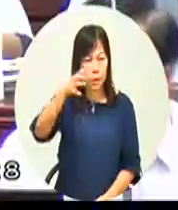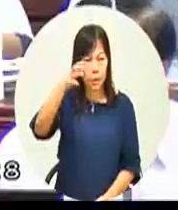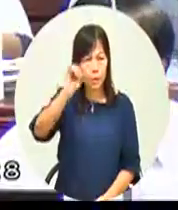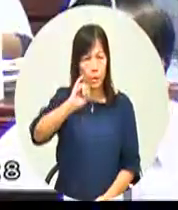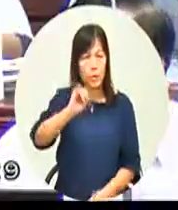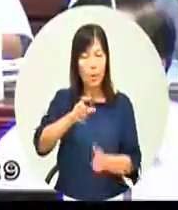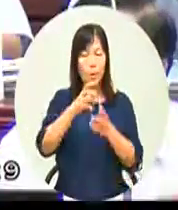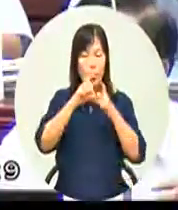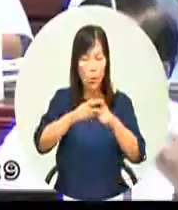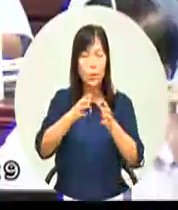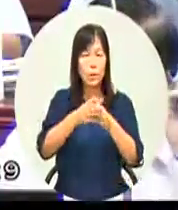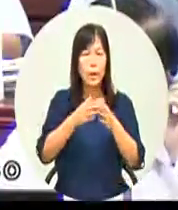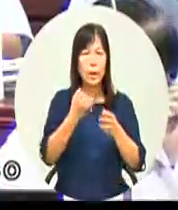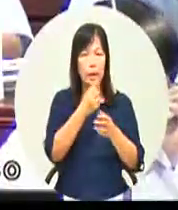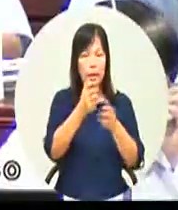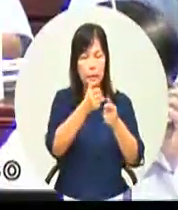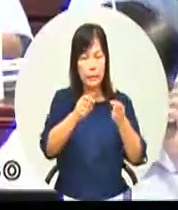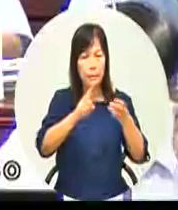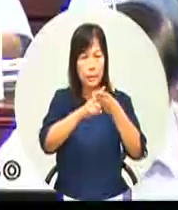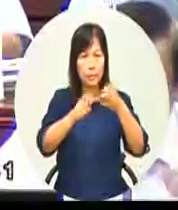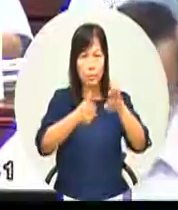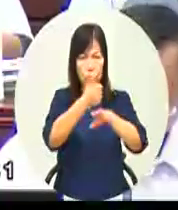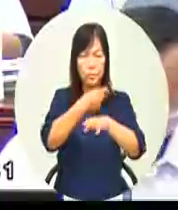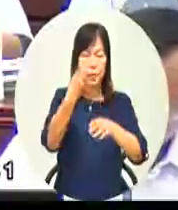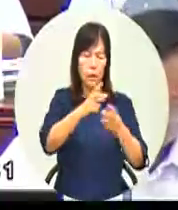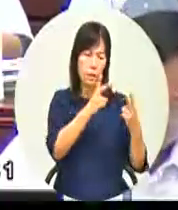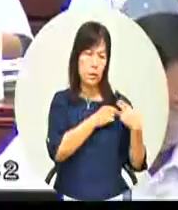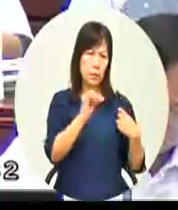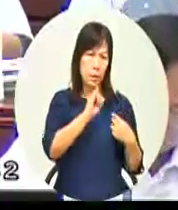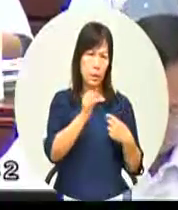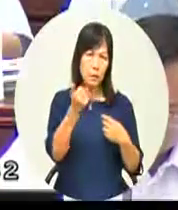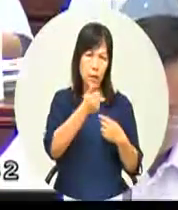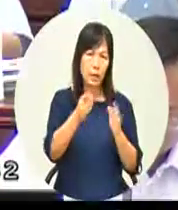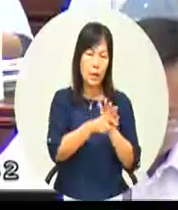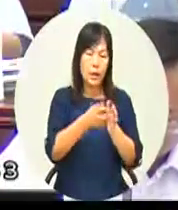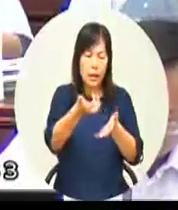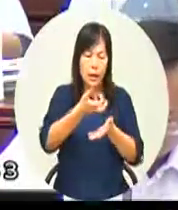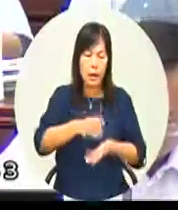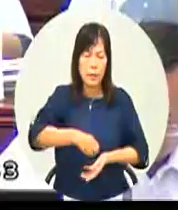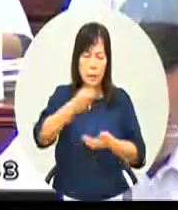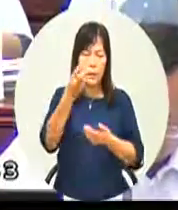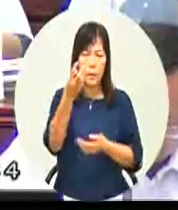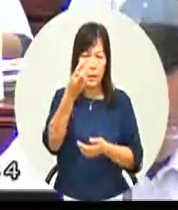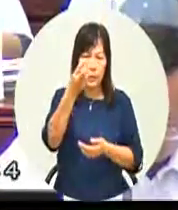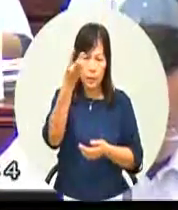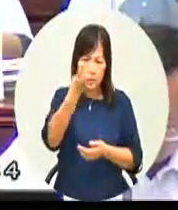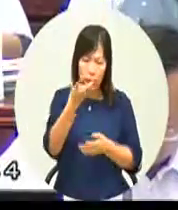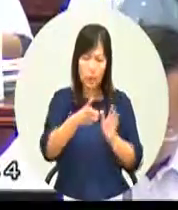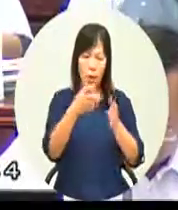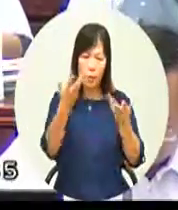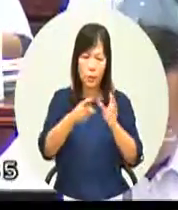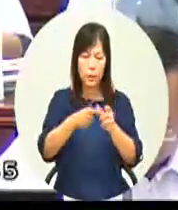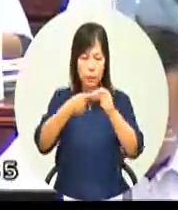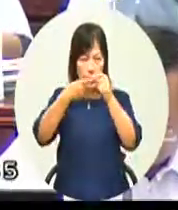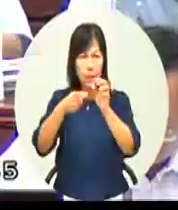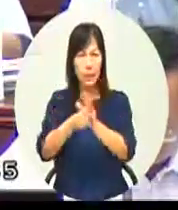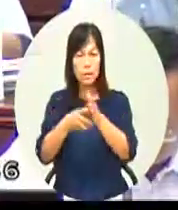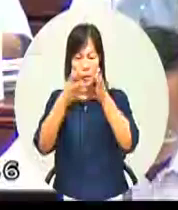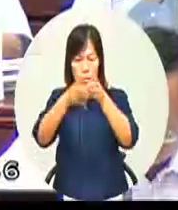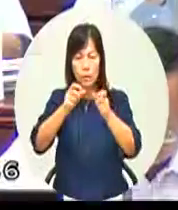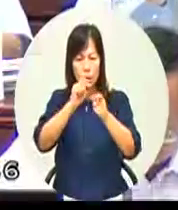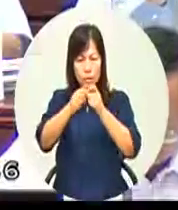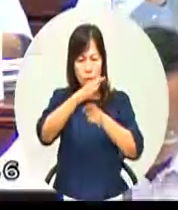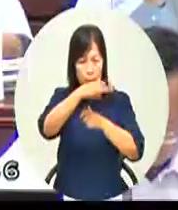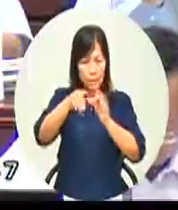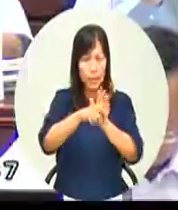席，谢谢蔡议员哈。那我想刚刚议员提到的三个问题哈，我就依序回答。首先是针对我们这个财山大道